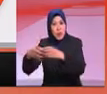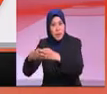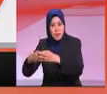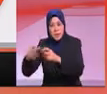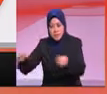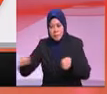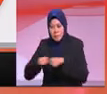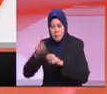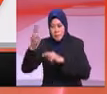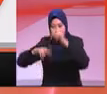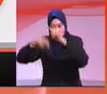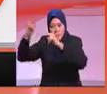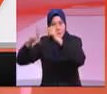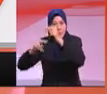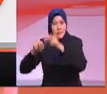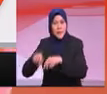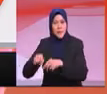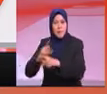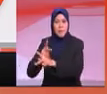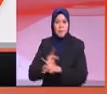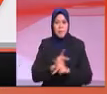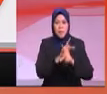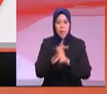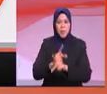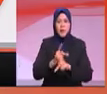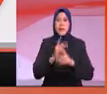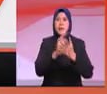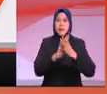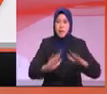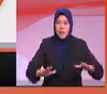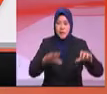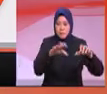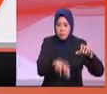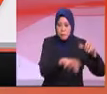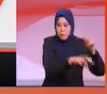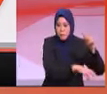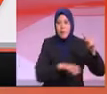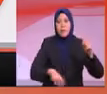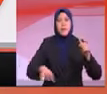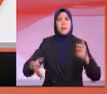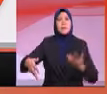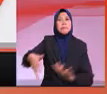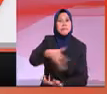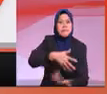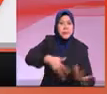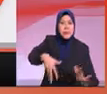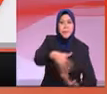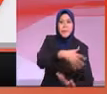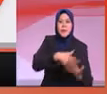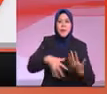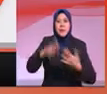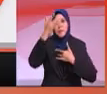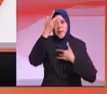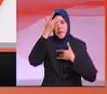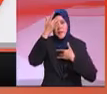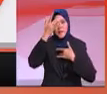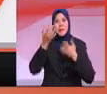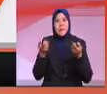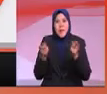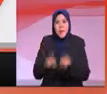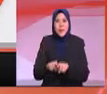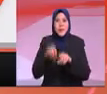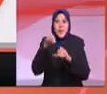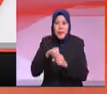tapak bina, di kluster pengawal keselamatan. Jadi dia bergaul antara mereka. Jadi jangkitan ialah berlaku